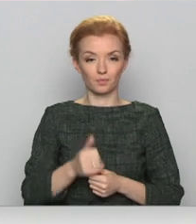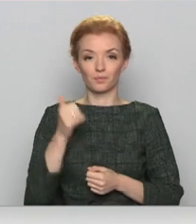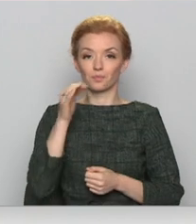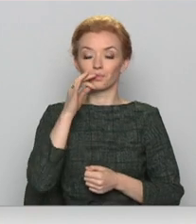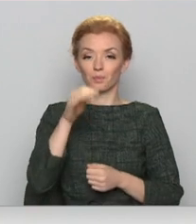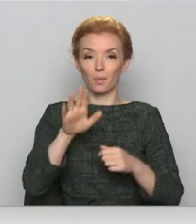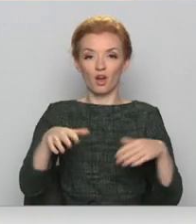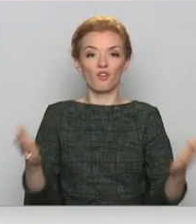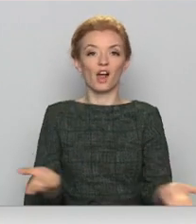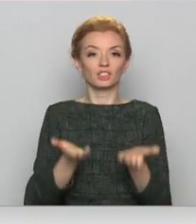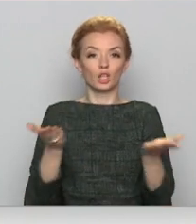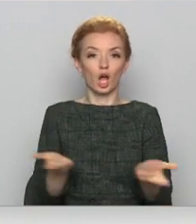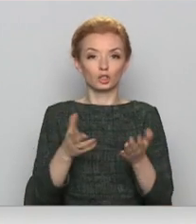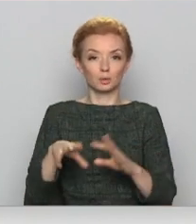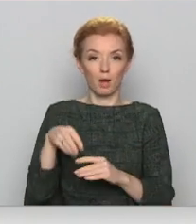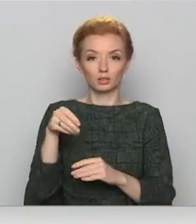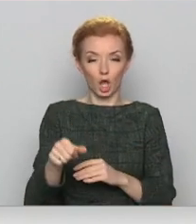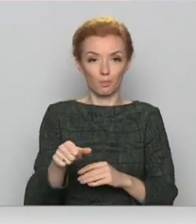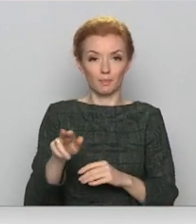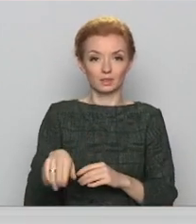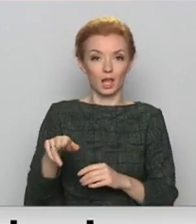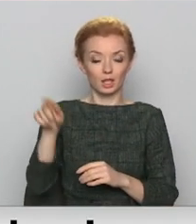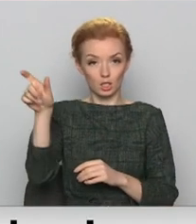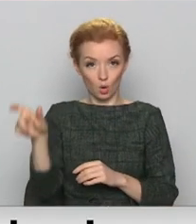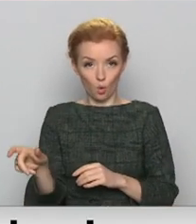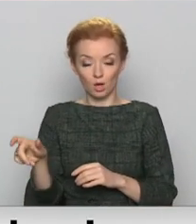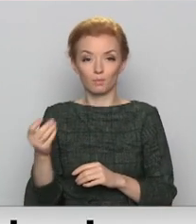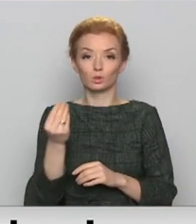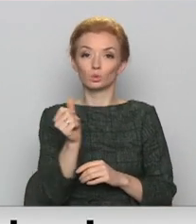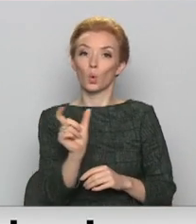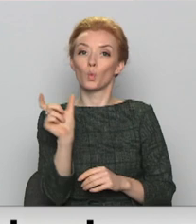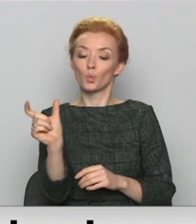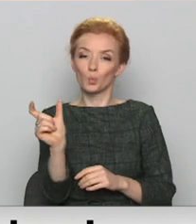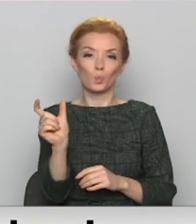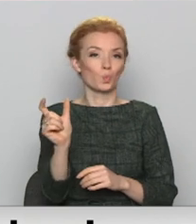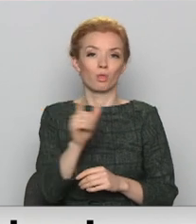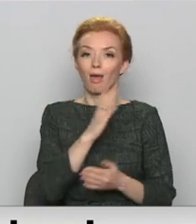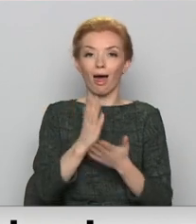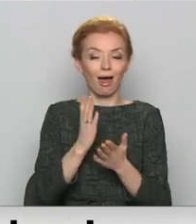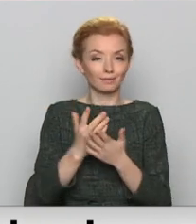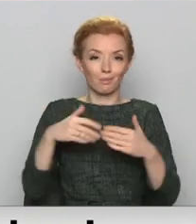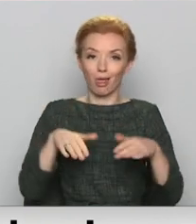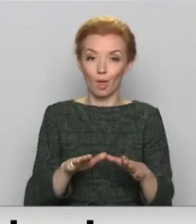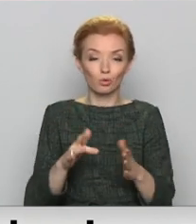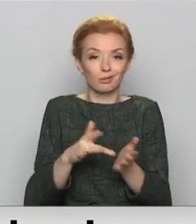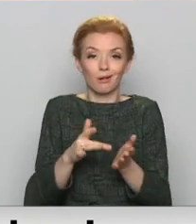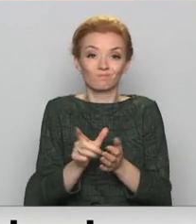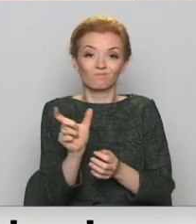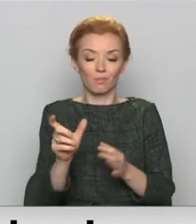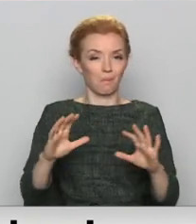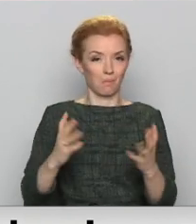veicināšanas maksājumiem, tā var teikt, senioriem. Nu, tā summa, to mēs vēl neesam varbūt izlēmuši, bet es domāju, ka